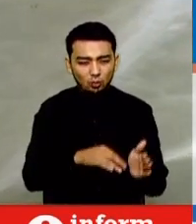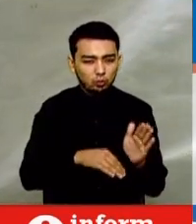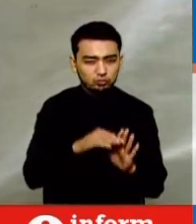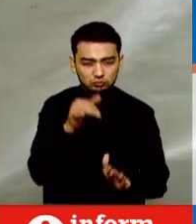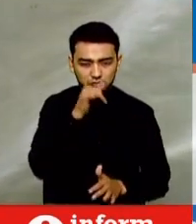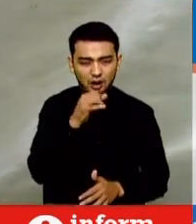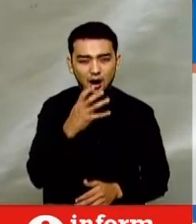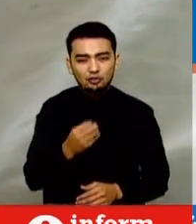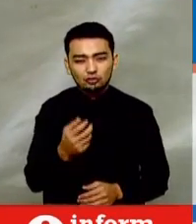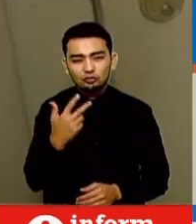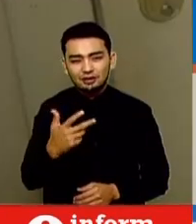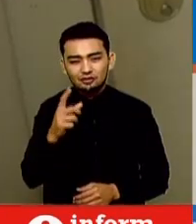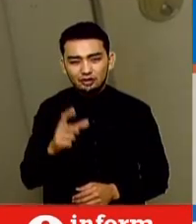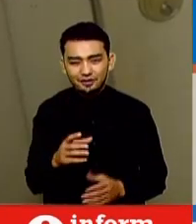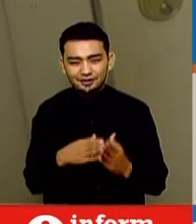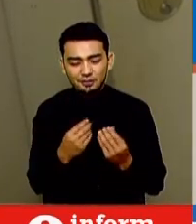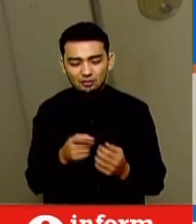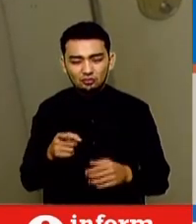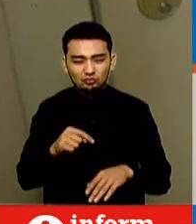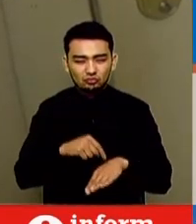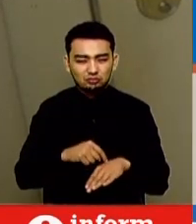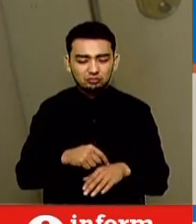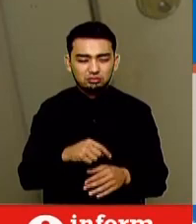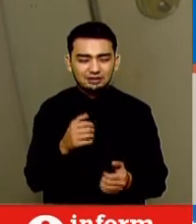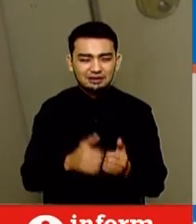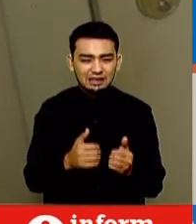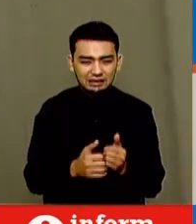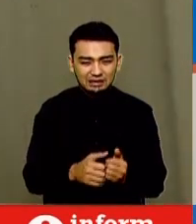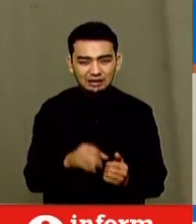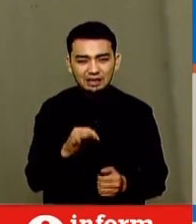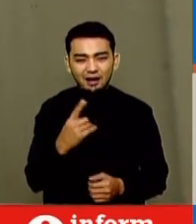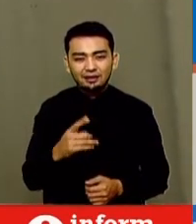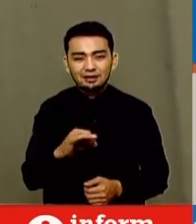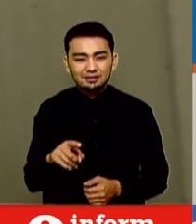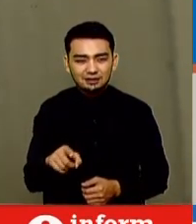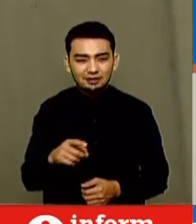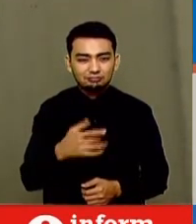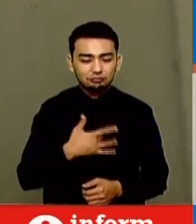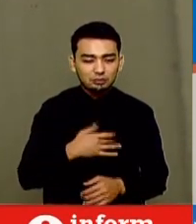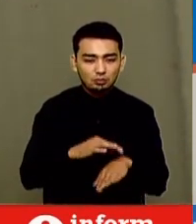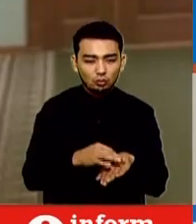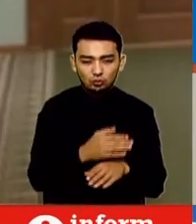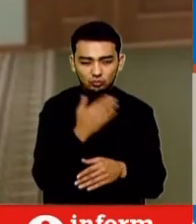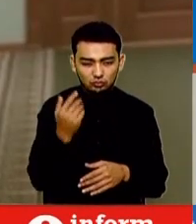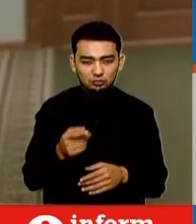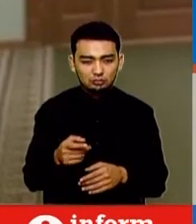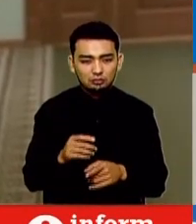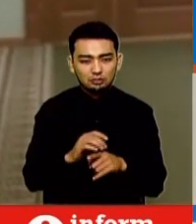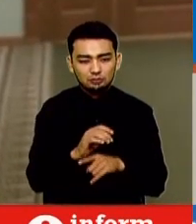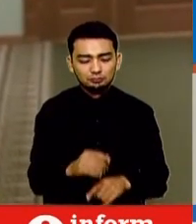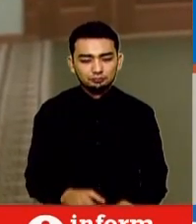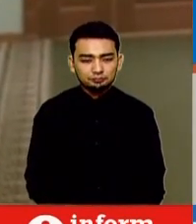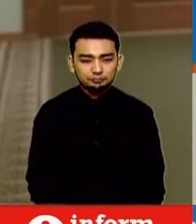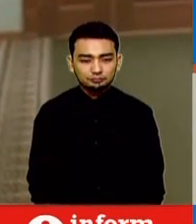3 членов семьи в стабильном состоянии средней тяжести. Позже стало известно, что у одного из них диагноз не подтвердился. Также